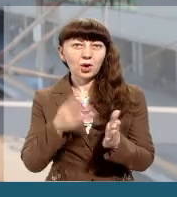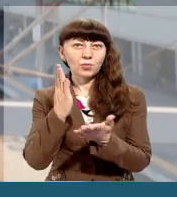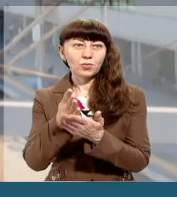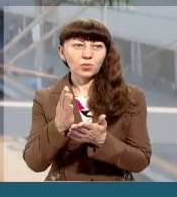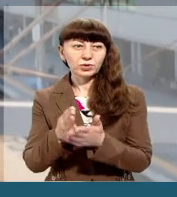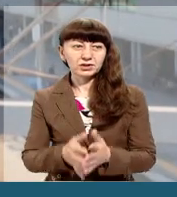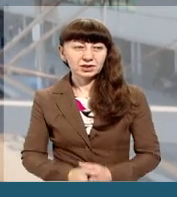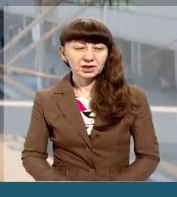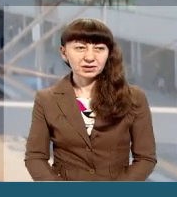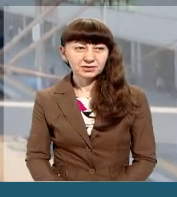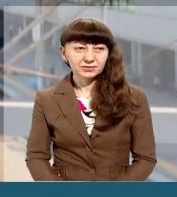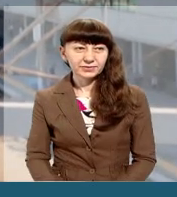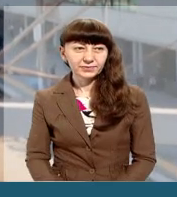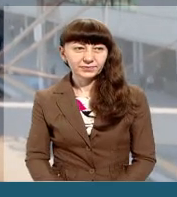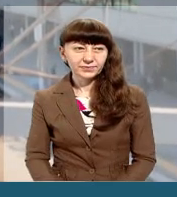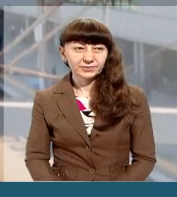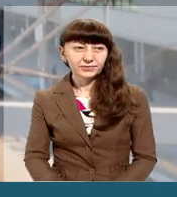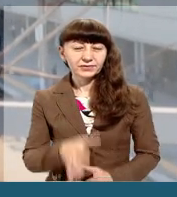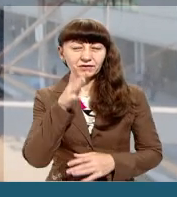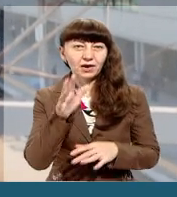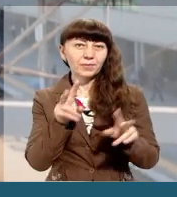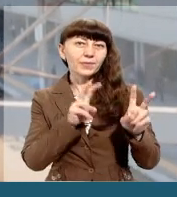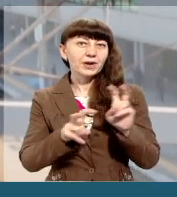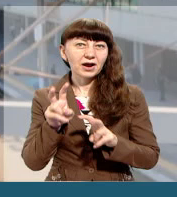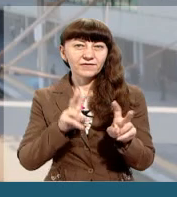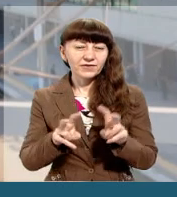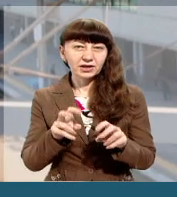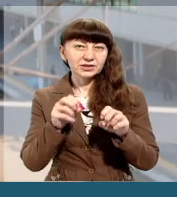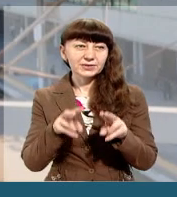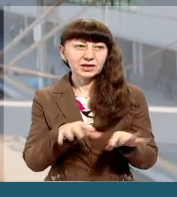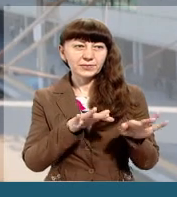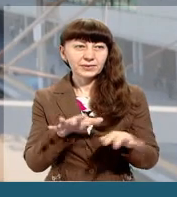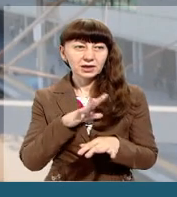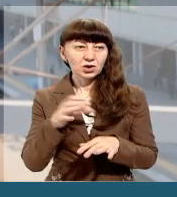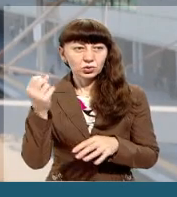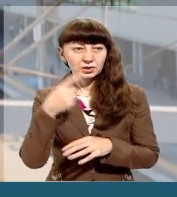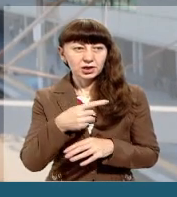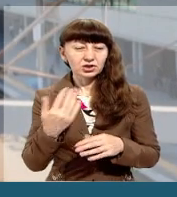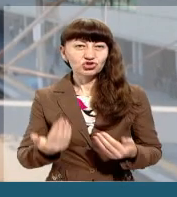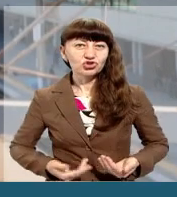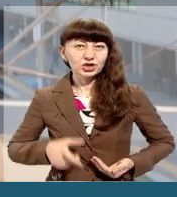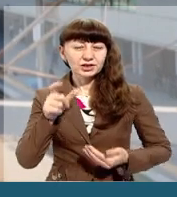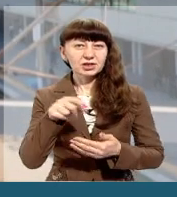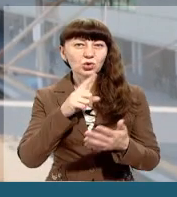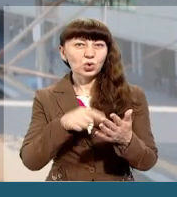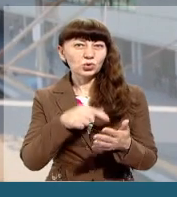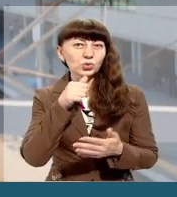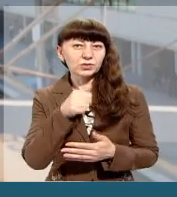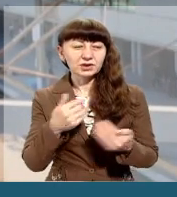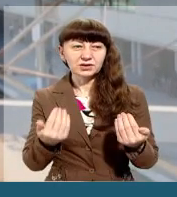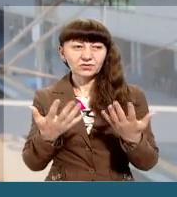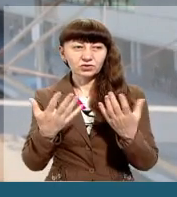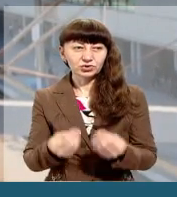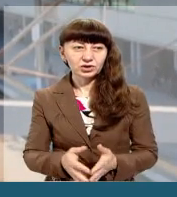постаментов железнодорожных путей. В ходе проведения оперативно-розыскных и специальных мероприятий был установлен житель города Костанай. В настоящее